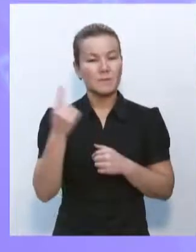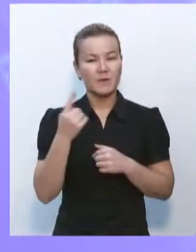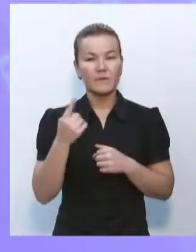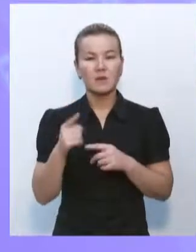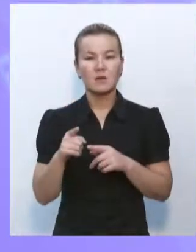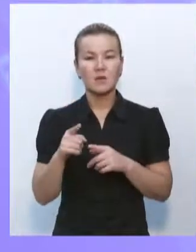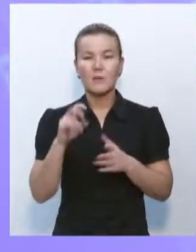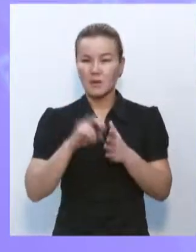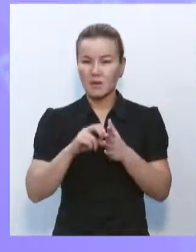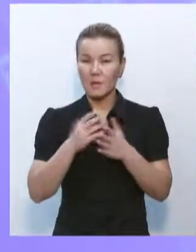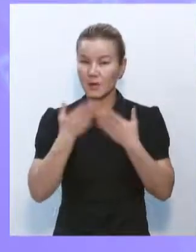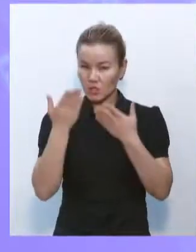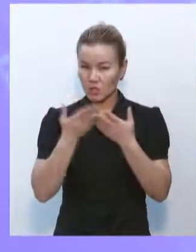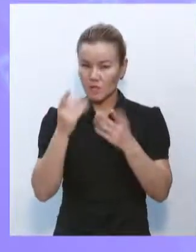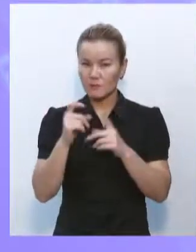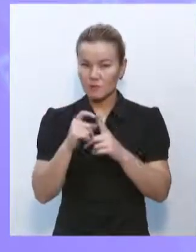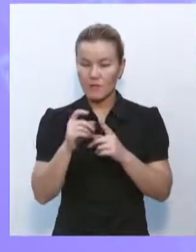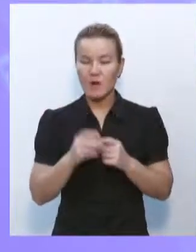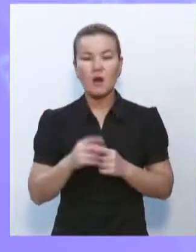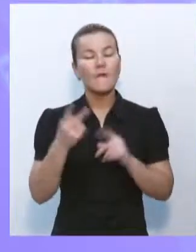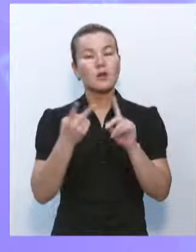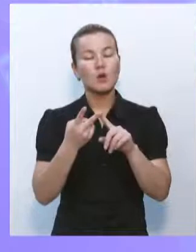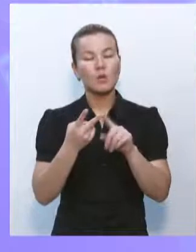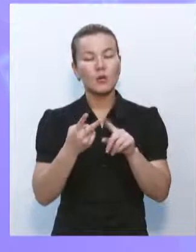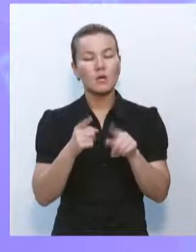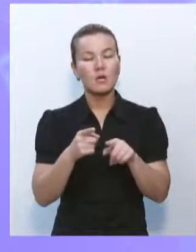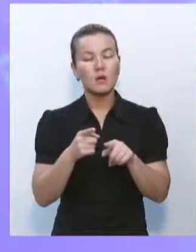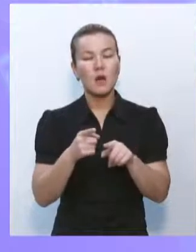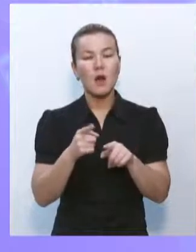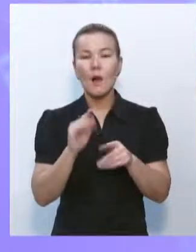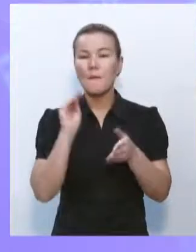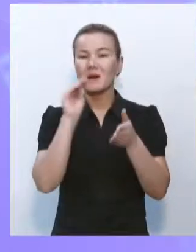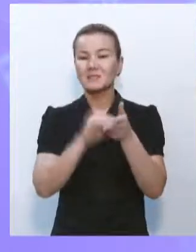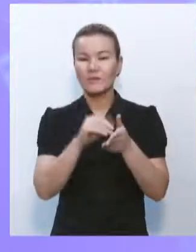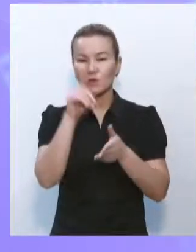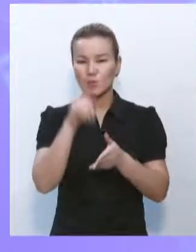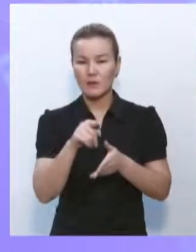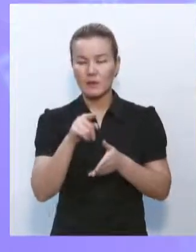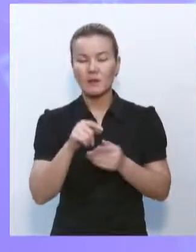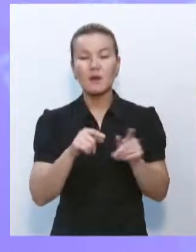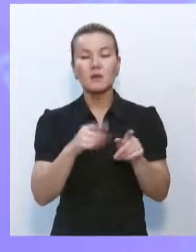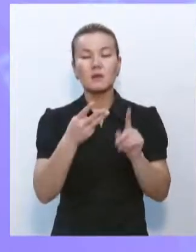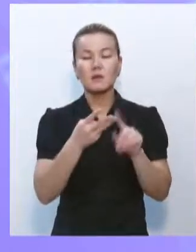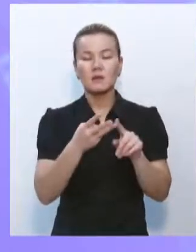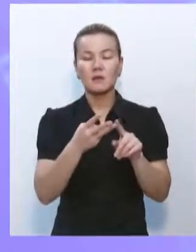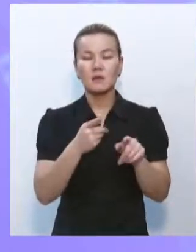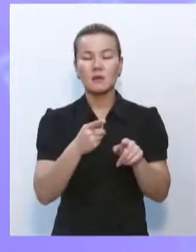Первое. Прочитайте слово. Второе. Поставьте ударение.